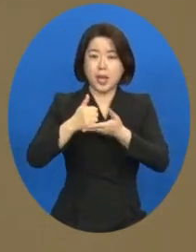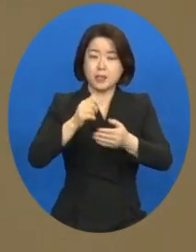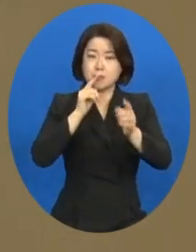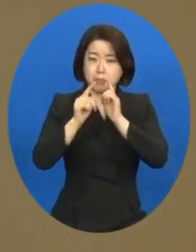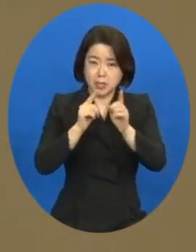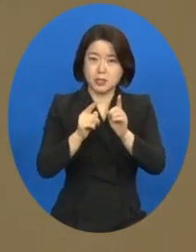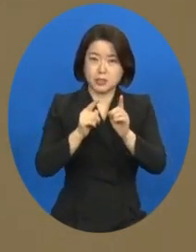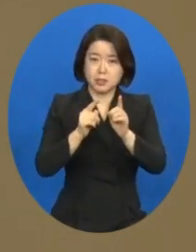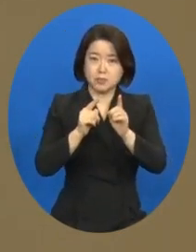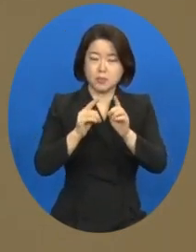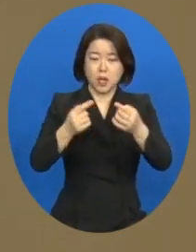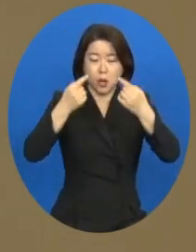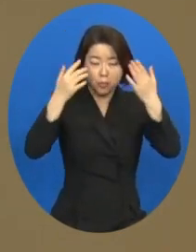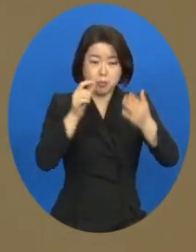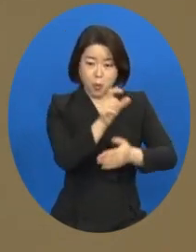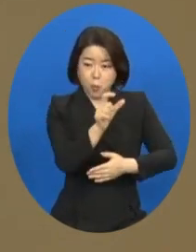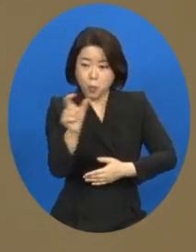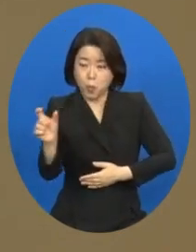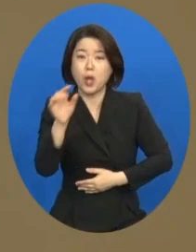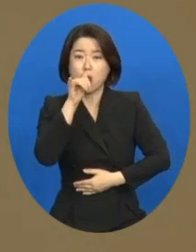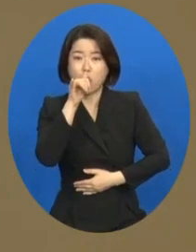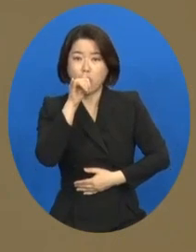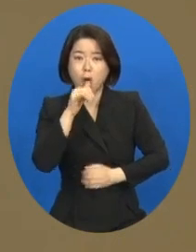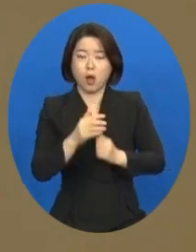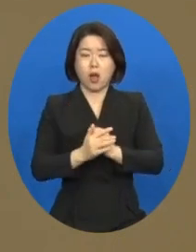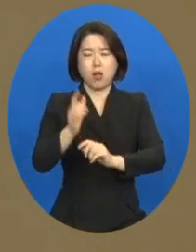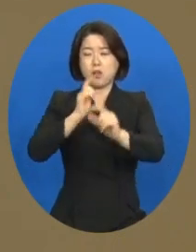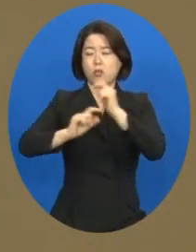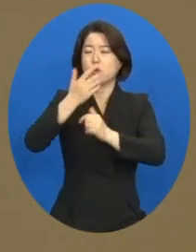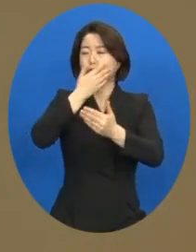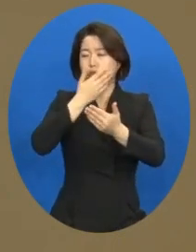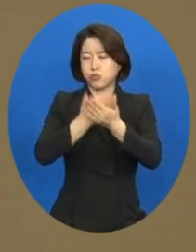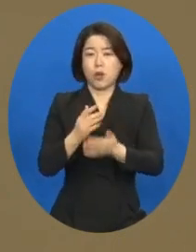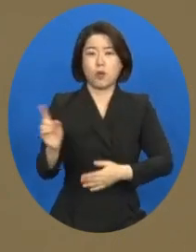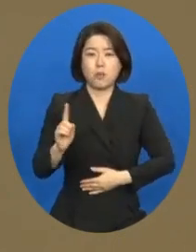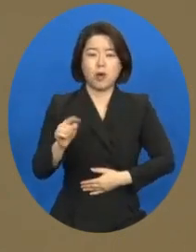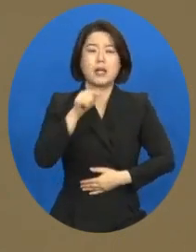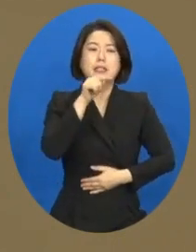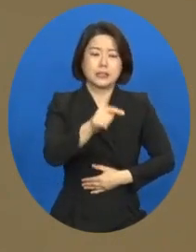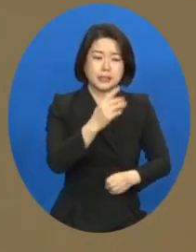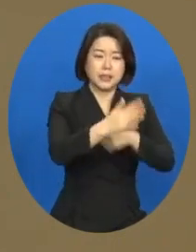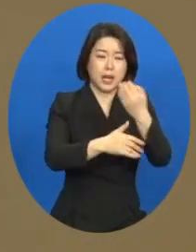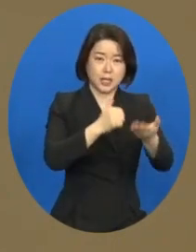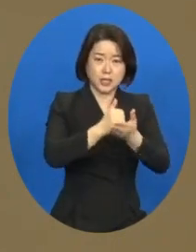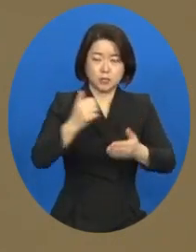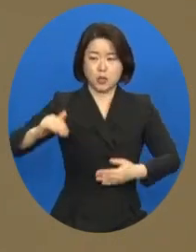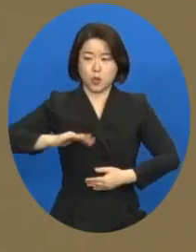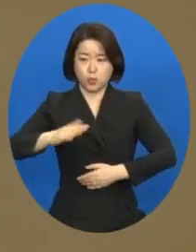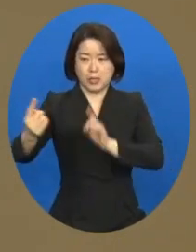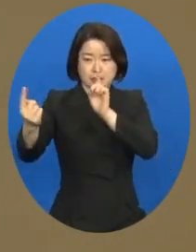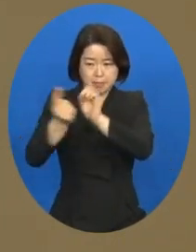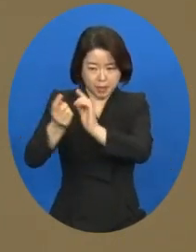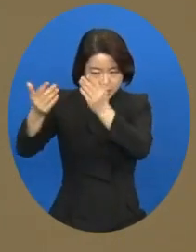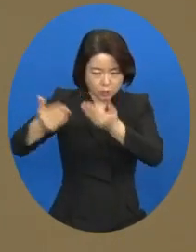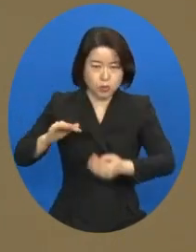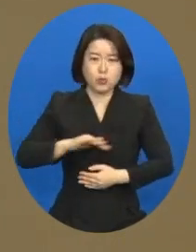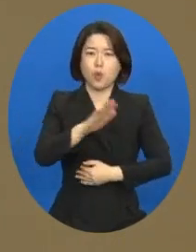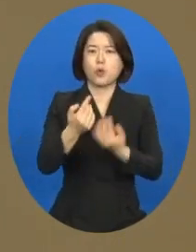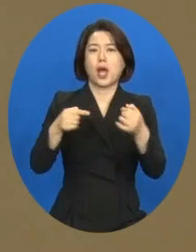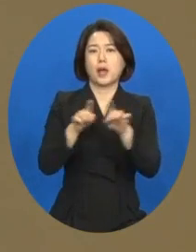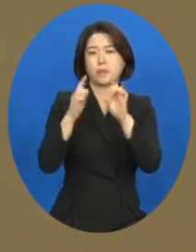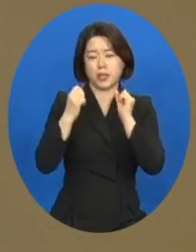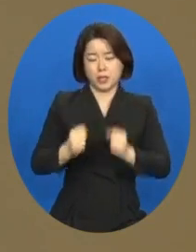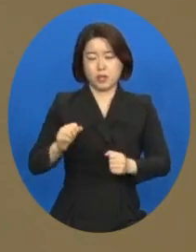말씀 분명히 있지만, 더 중요한 것은 그 하나님은 우리를 만나주시고 우리와 함께